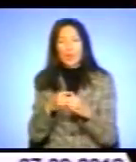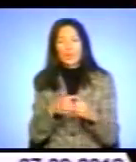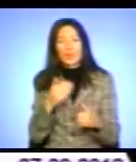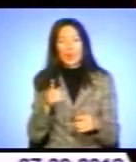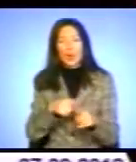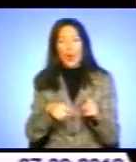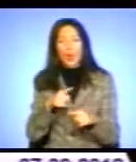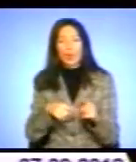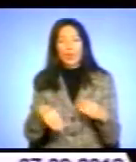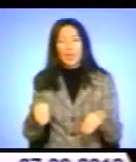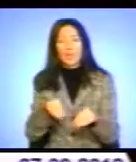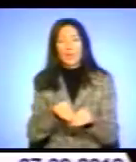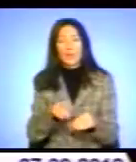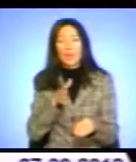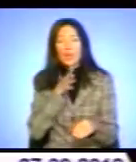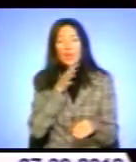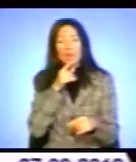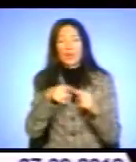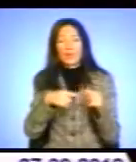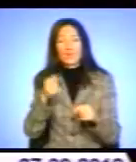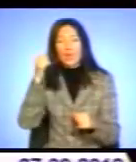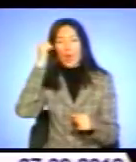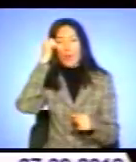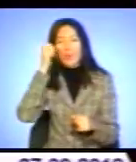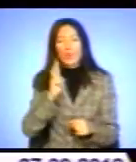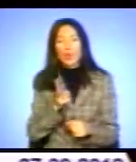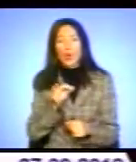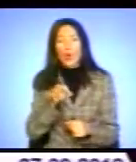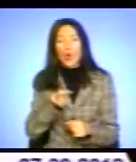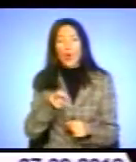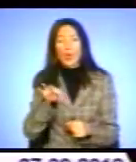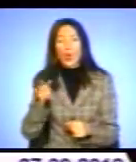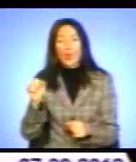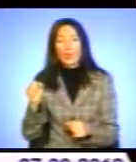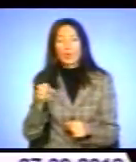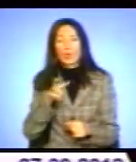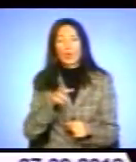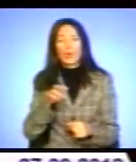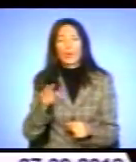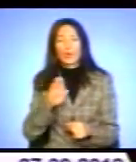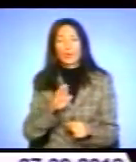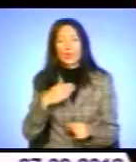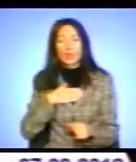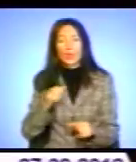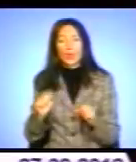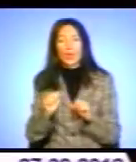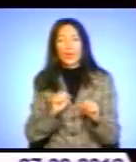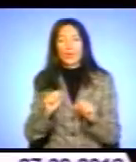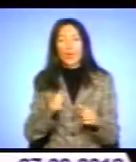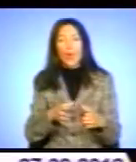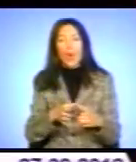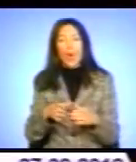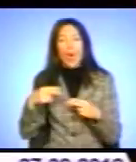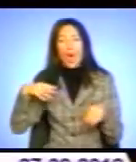родини. Вічна пам'ять Коломійцю Миколі Володимировичу, нашому керівнику, колезі та другові, а його сім'ї –